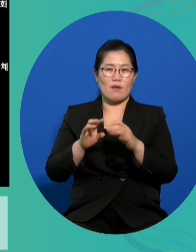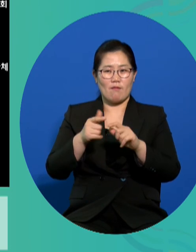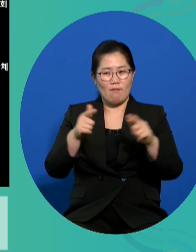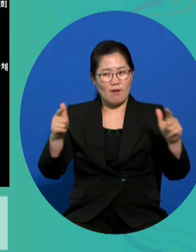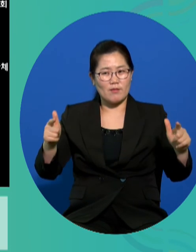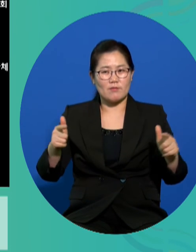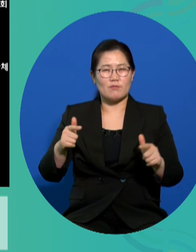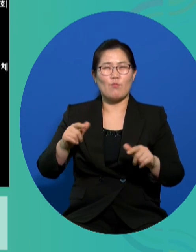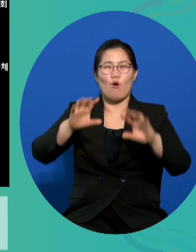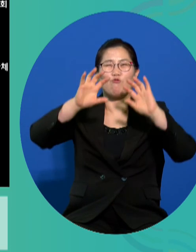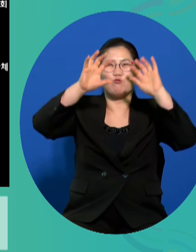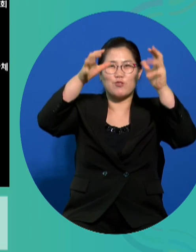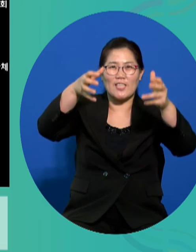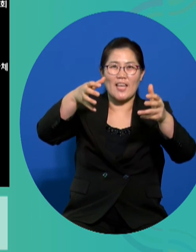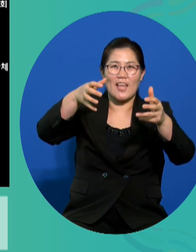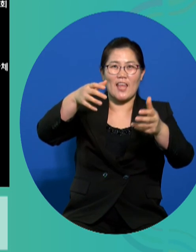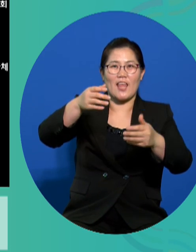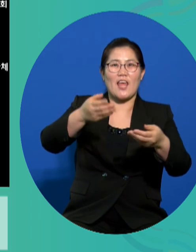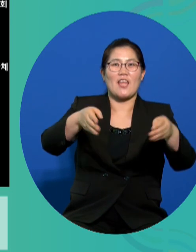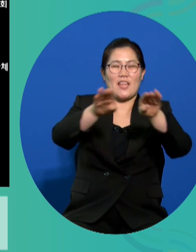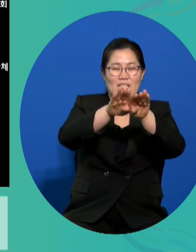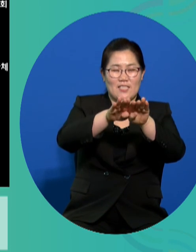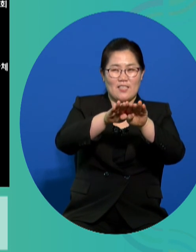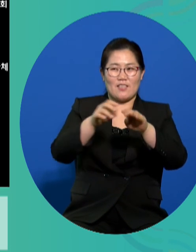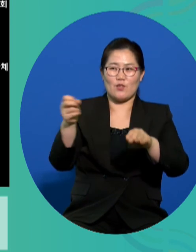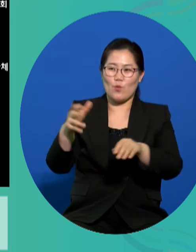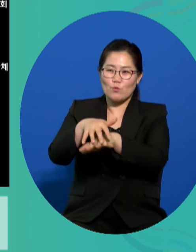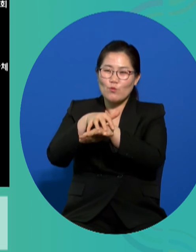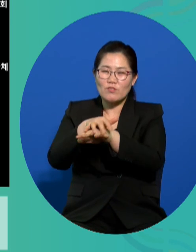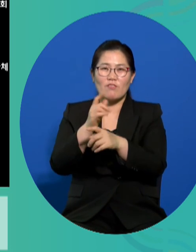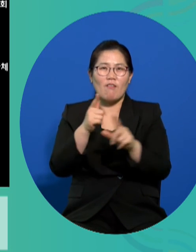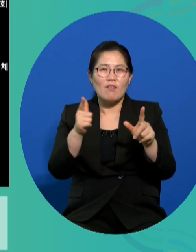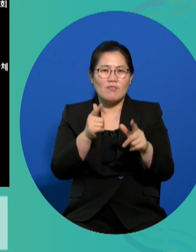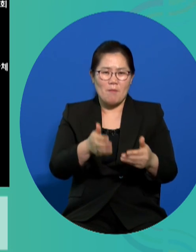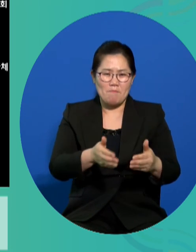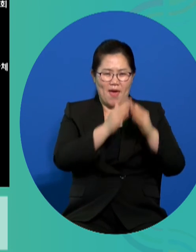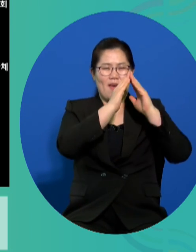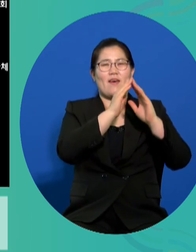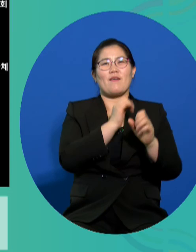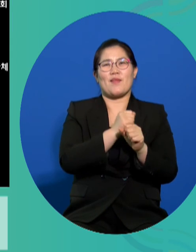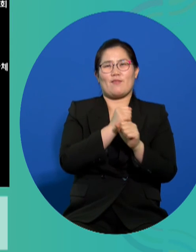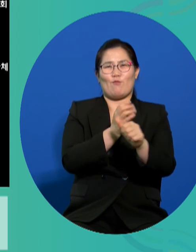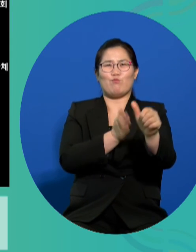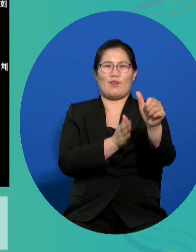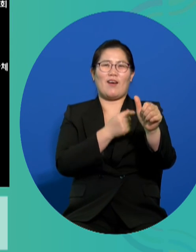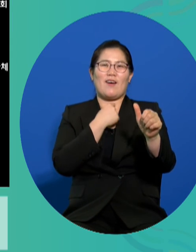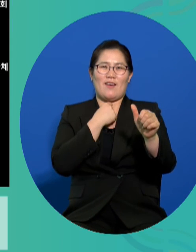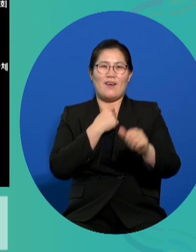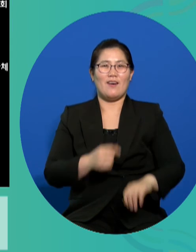국제 기구든지 아니면 조직이든지 이런 것들을 구축을 해서 만들었으면 좋겠어요.